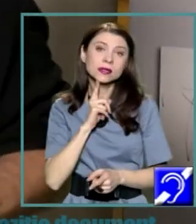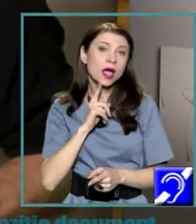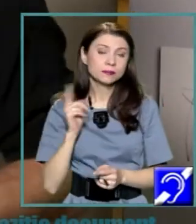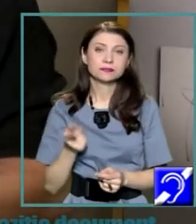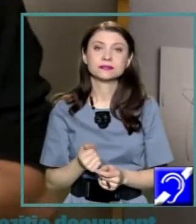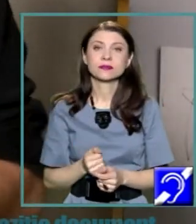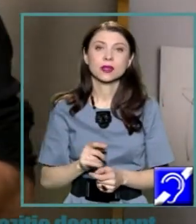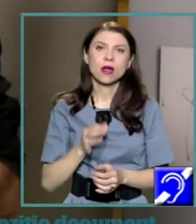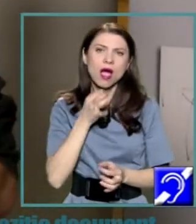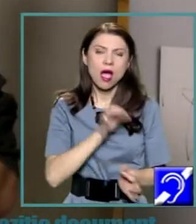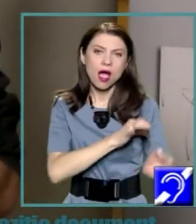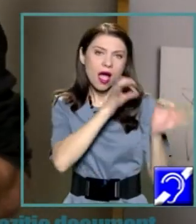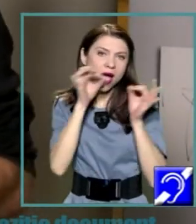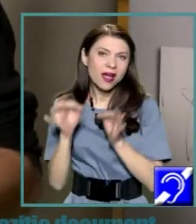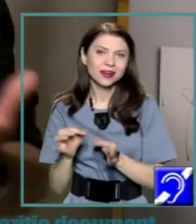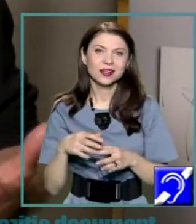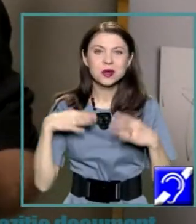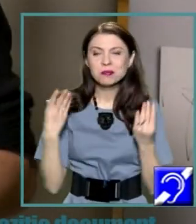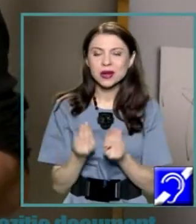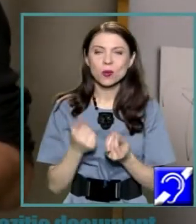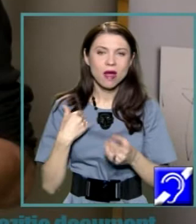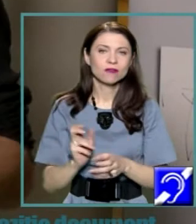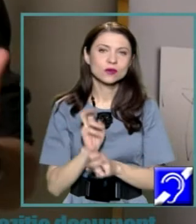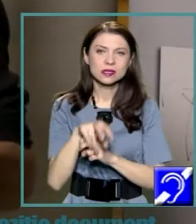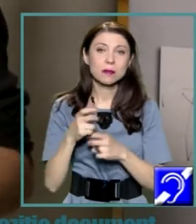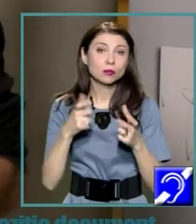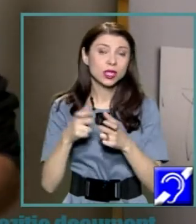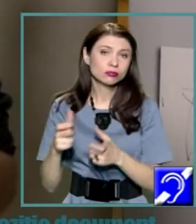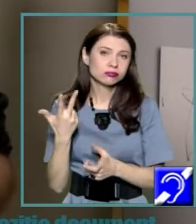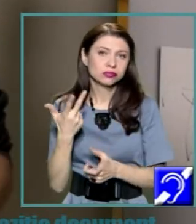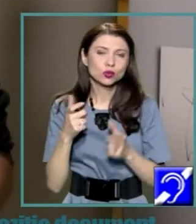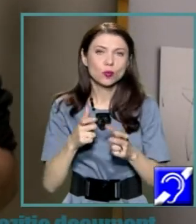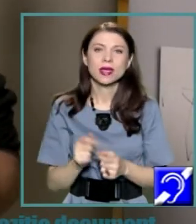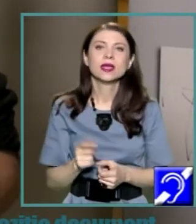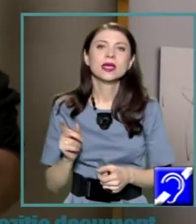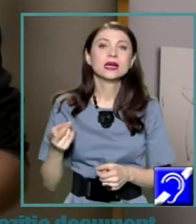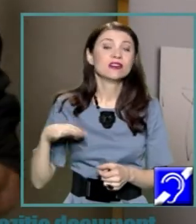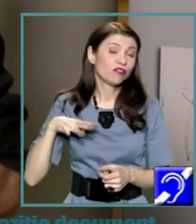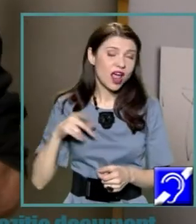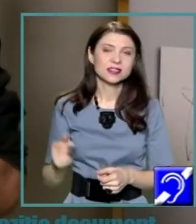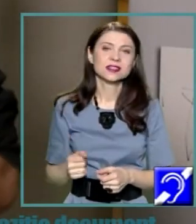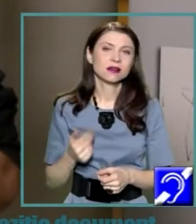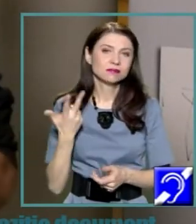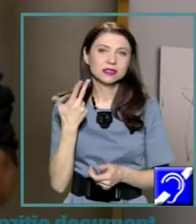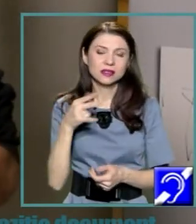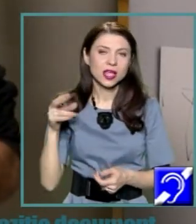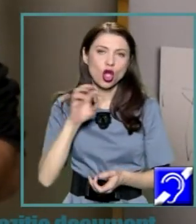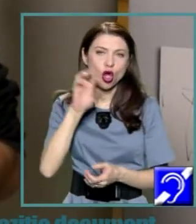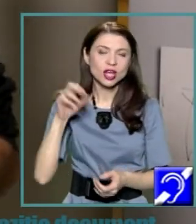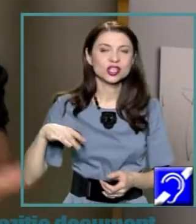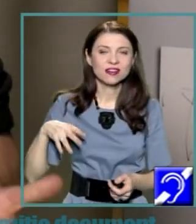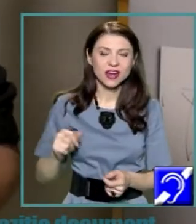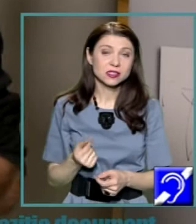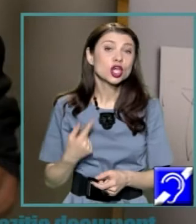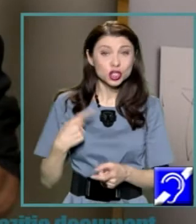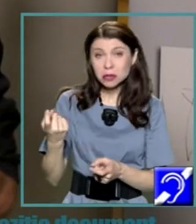dirijat atâția ani, atâtea companii. Trei, de fapt, una la Nancy, una la Rennes și una la Paris. Și